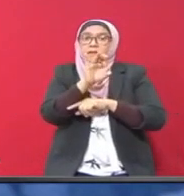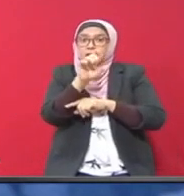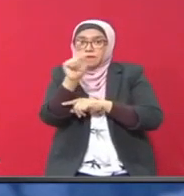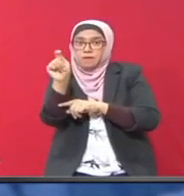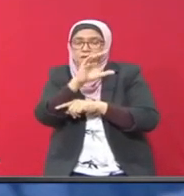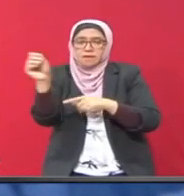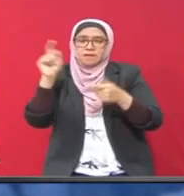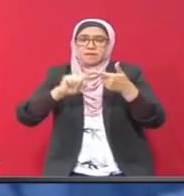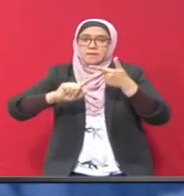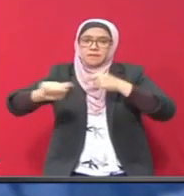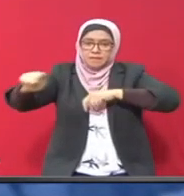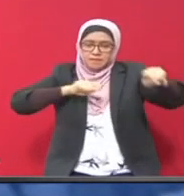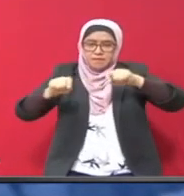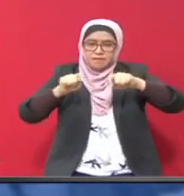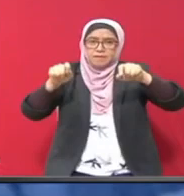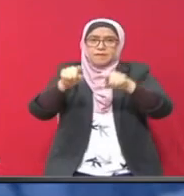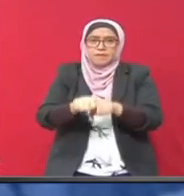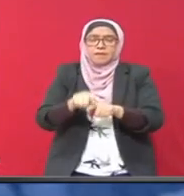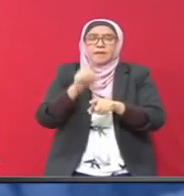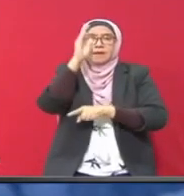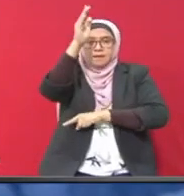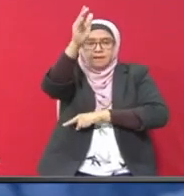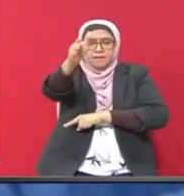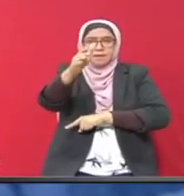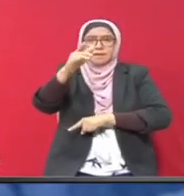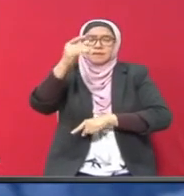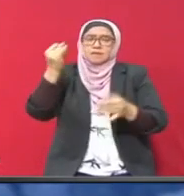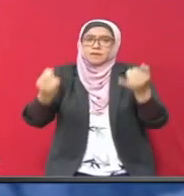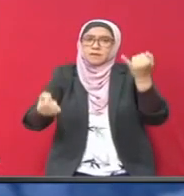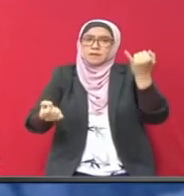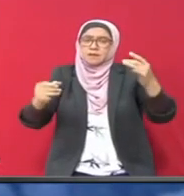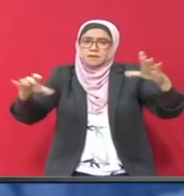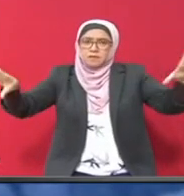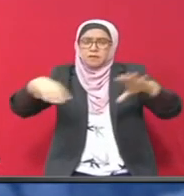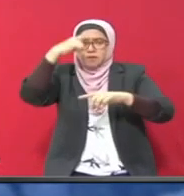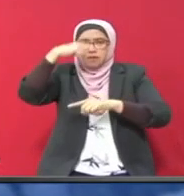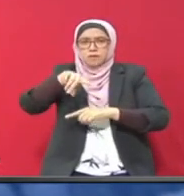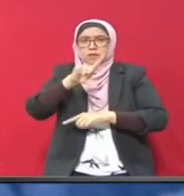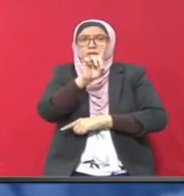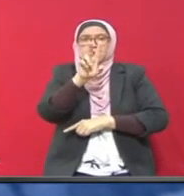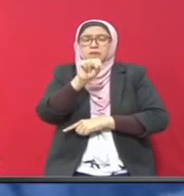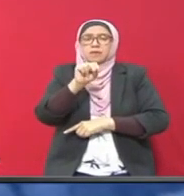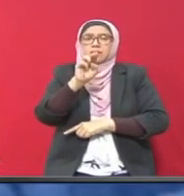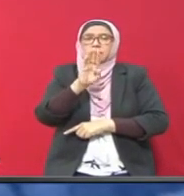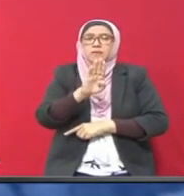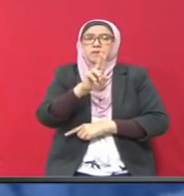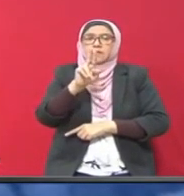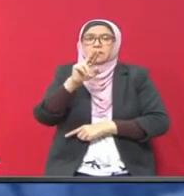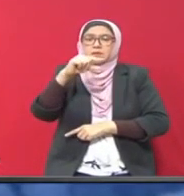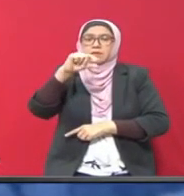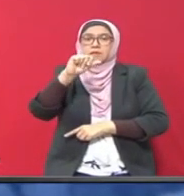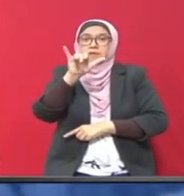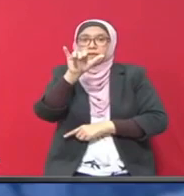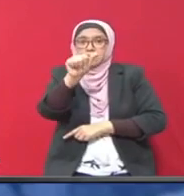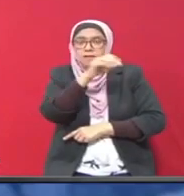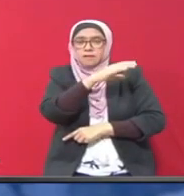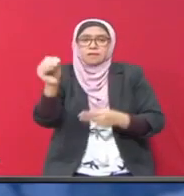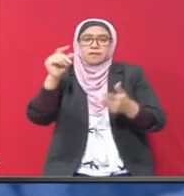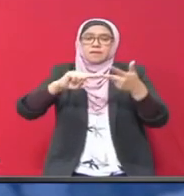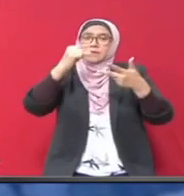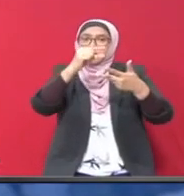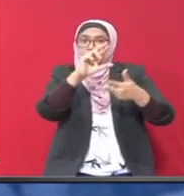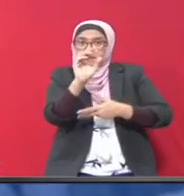dipertimbangkan dan dilaksanakan untuk bagi dong Bu gaya dan gericht sekiranya